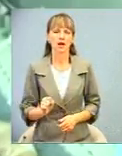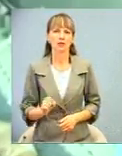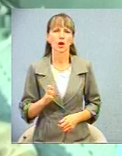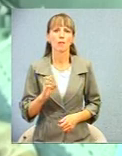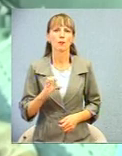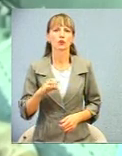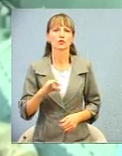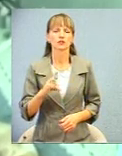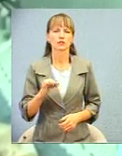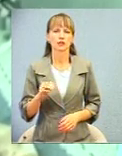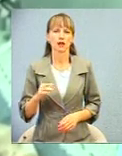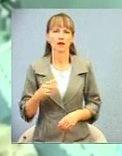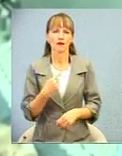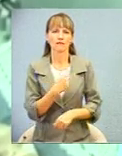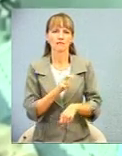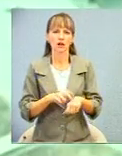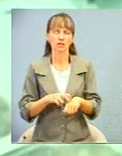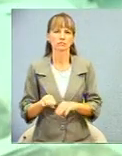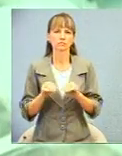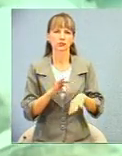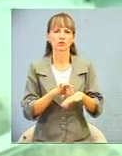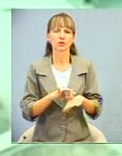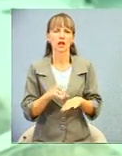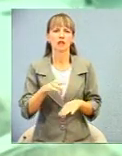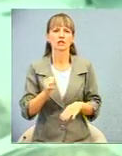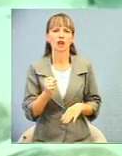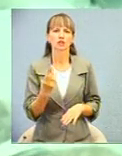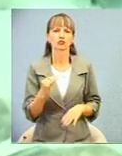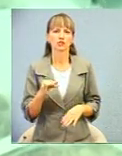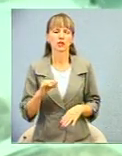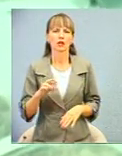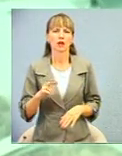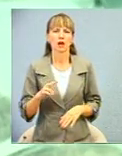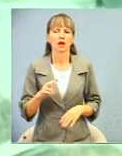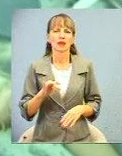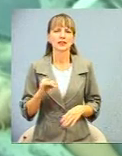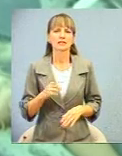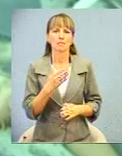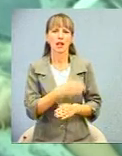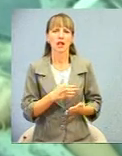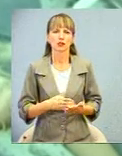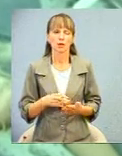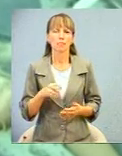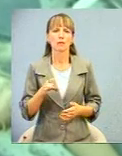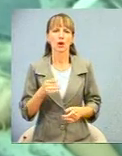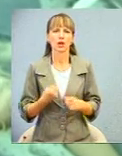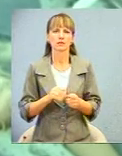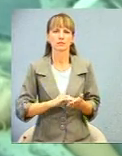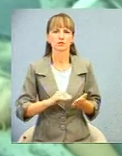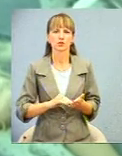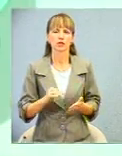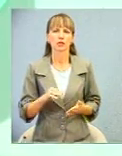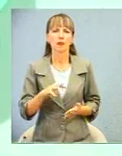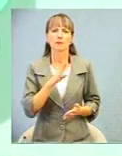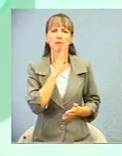Бостонські лікарі розпочали пересаджувати шкіру Даші Яковлевій із Мелітополя, виростивши штучно. Про це на сторінці у Фейсбук пише мати. 4-річна